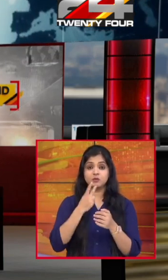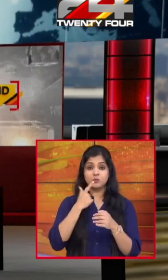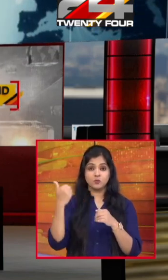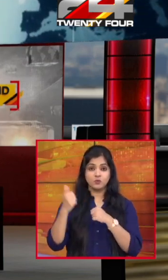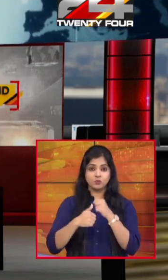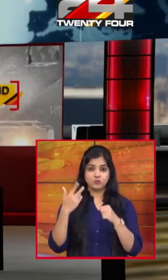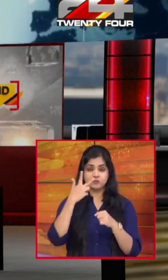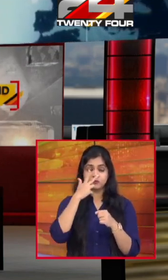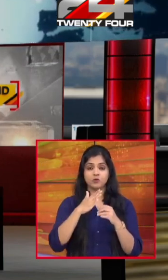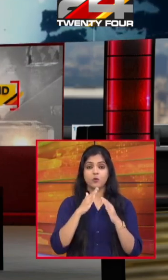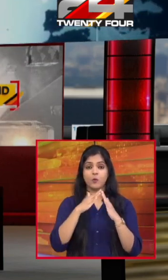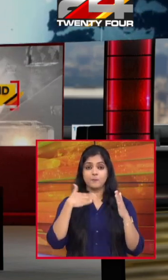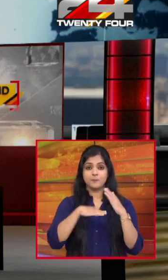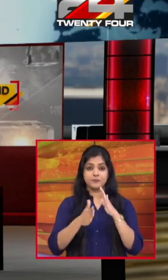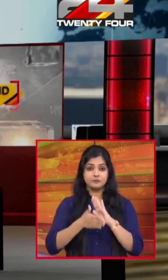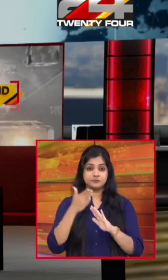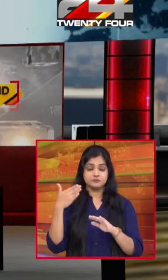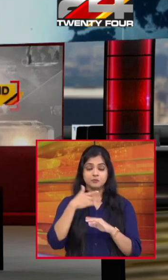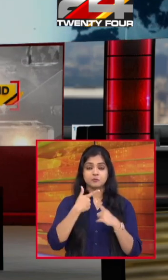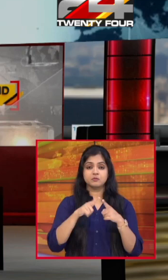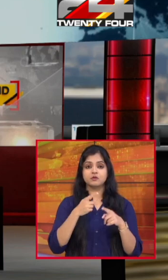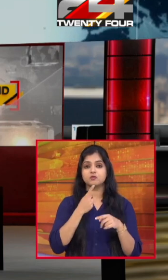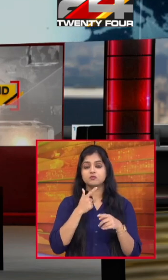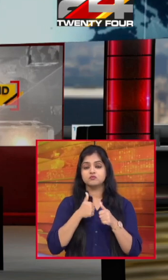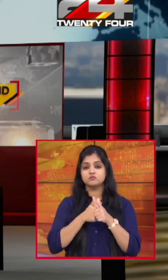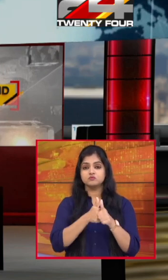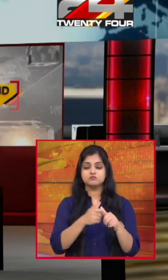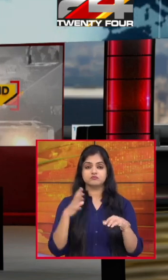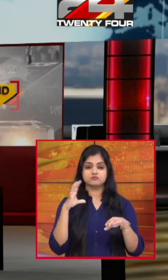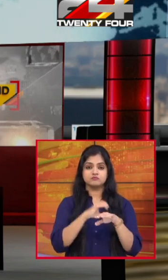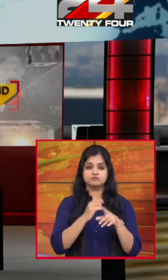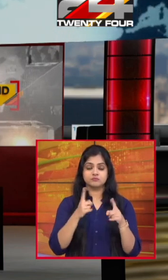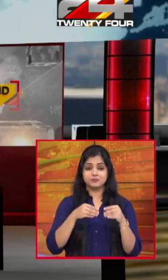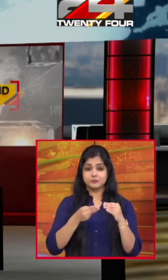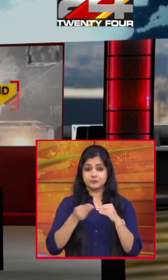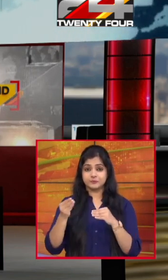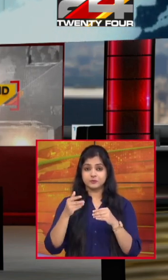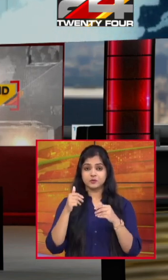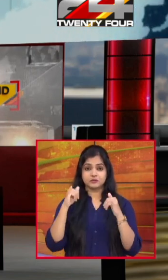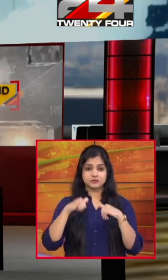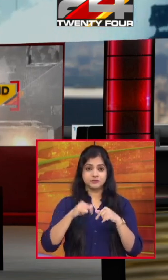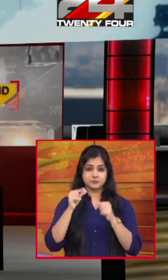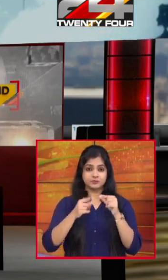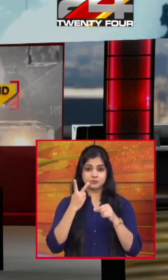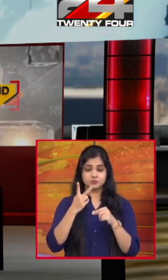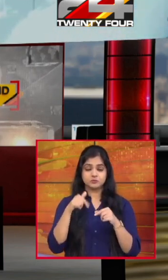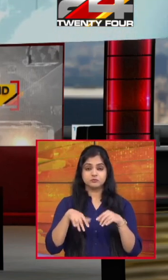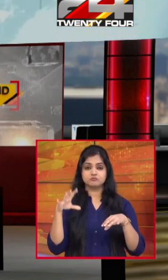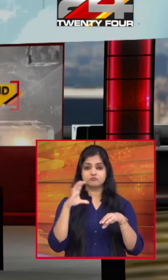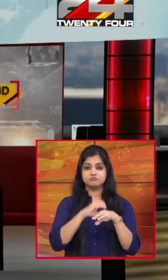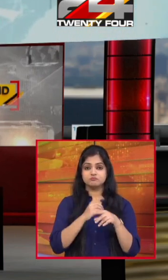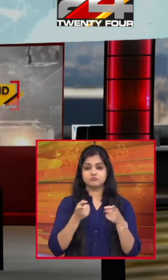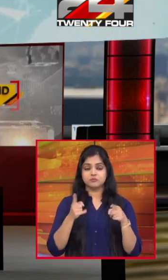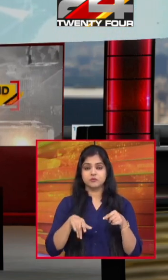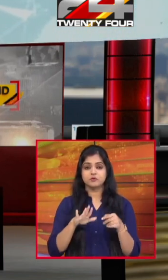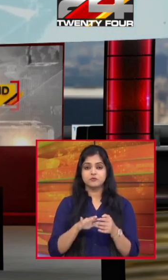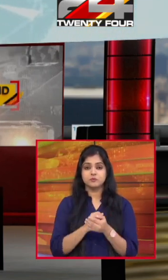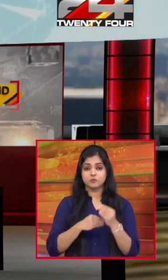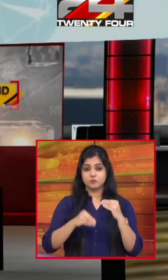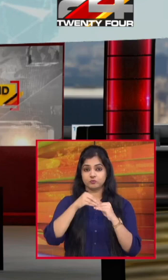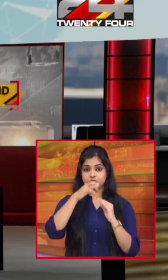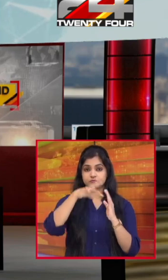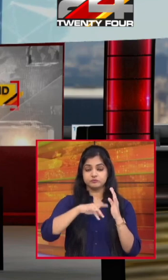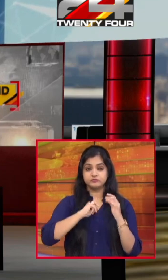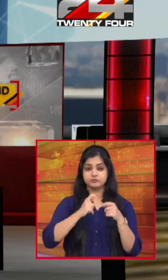വീടിനുള്ളിലേക്ക് ഓടിക്കയറിയ വീട്ടമ്മയെ പിന്നാലെ വന്ന് കടിക്കുകയായിരുന്നു. സമീപവാസികളായ മറ്റ് 2 പേർക്കും നായയുടെ കടിയേറ്റു. വിവരങ്ങളുമായി മനീഷ് മഹിവാൾ